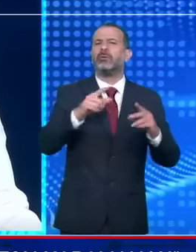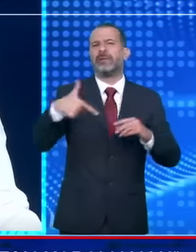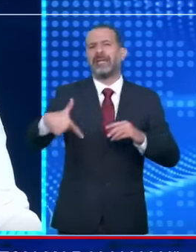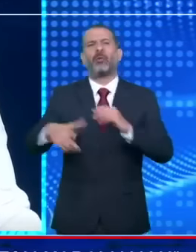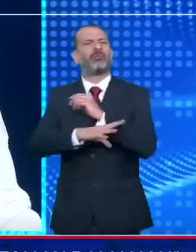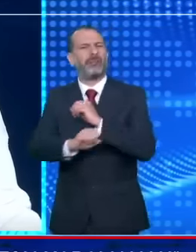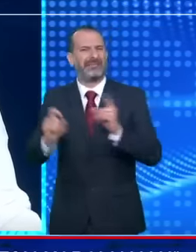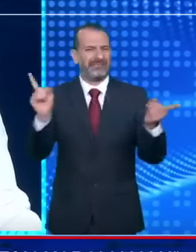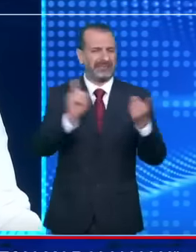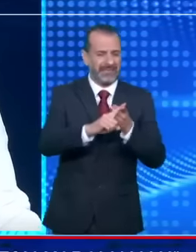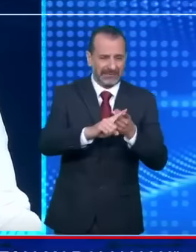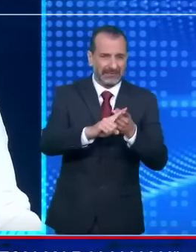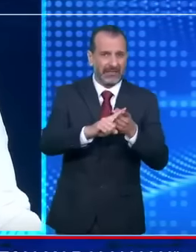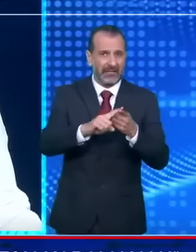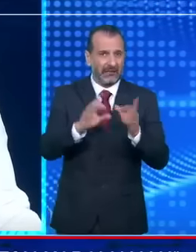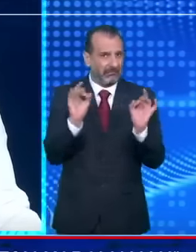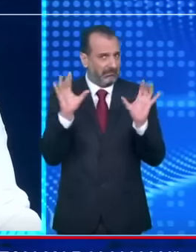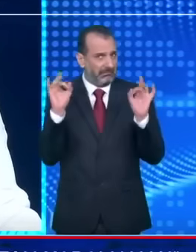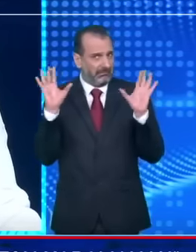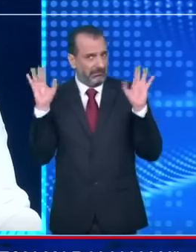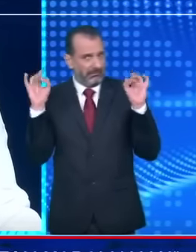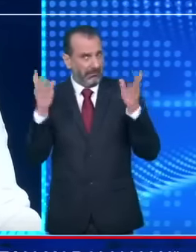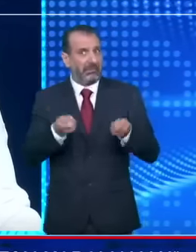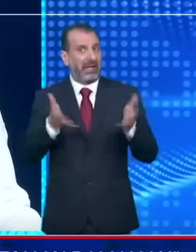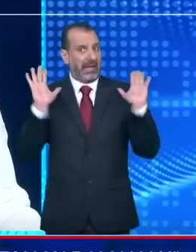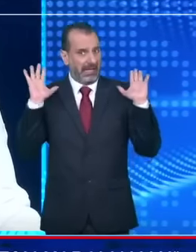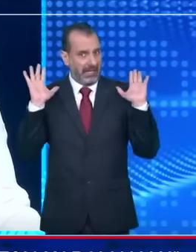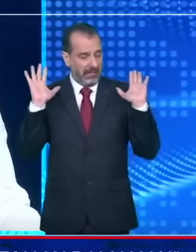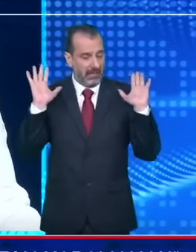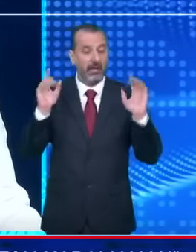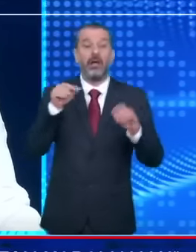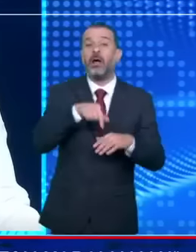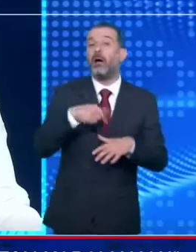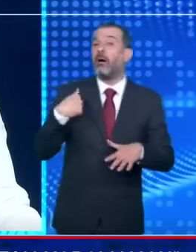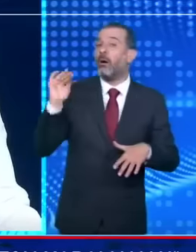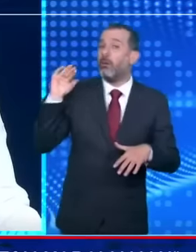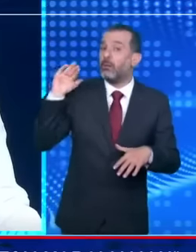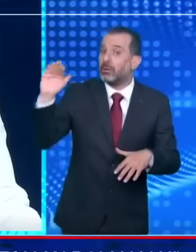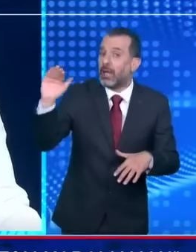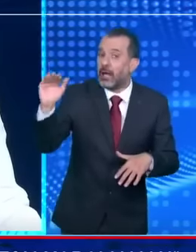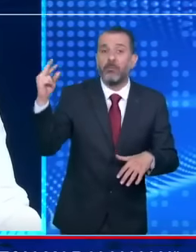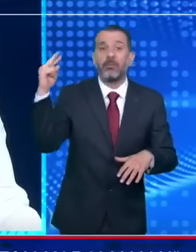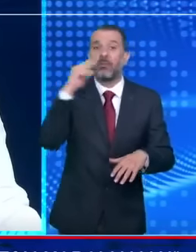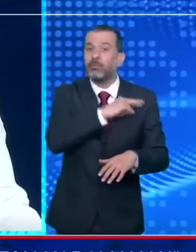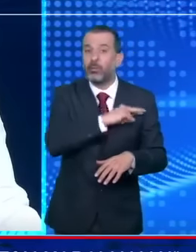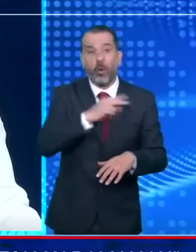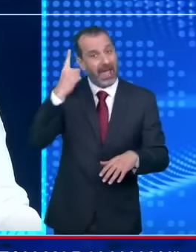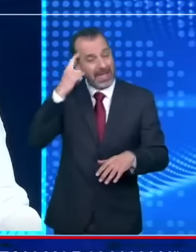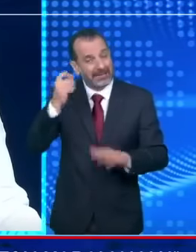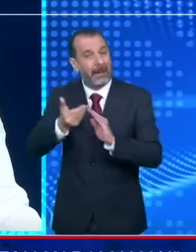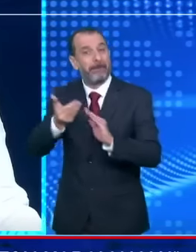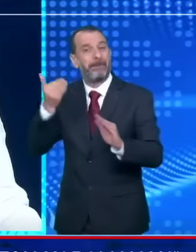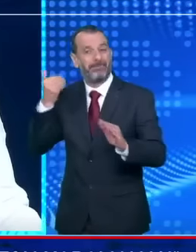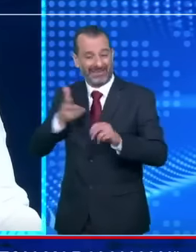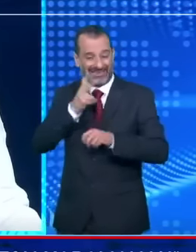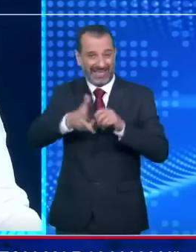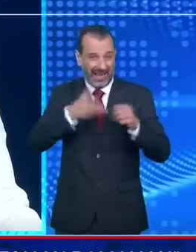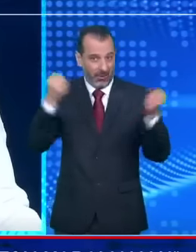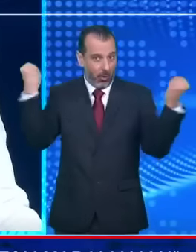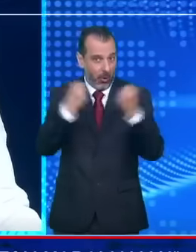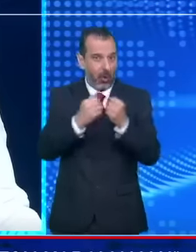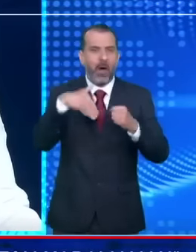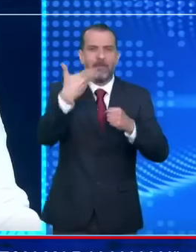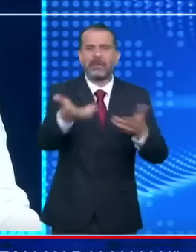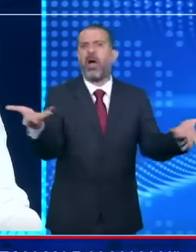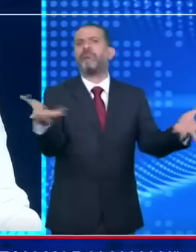εκείνες τις ημέρες. Μπορεί κάποιος να ρωτήσει τον Πρωθυπουργό εάν γνώριζε για το μπάζωμα πριν γίνει? Είναι